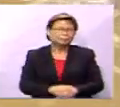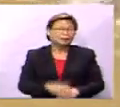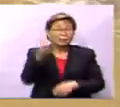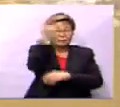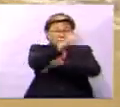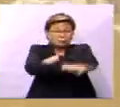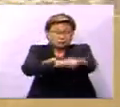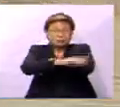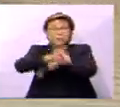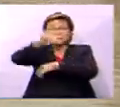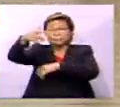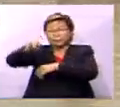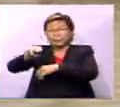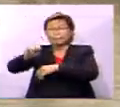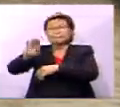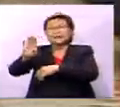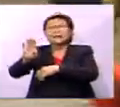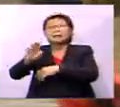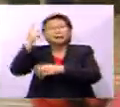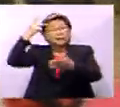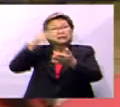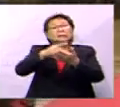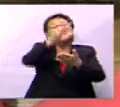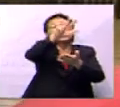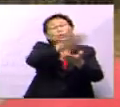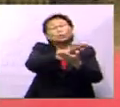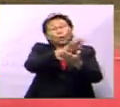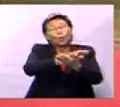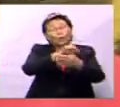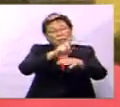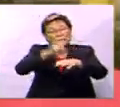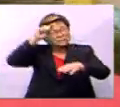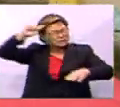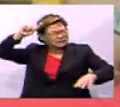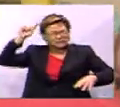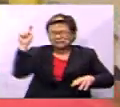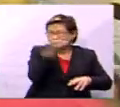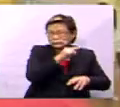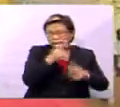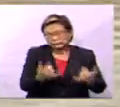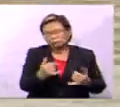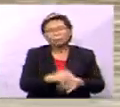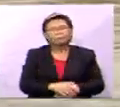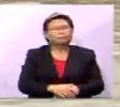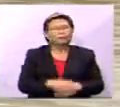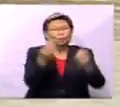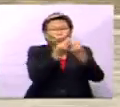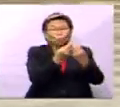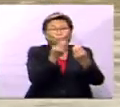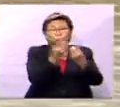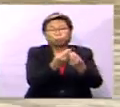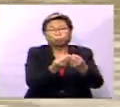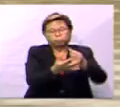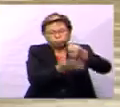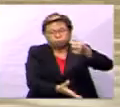Kerajaan negeri dan JPNT telah mengenal pasti 3 sekolah rendah di Hulu Terengganu yang sangat kritikal ketika ini. Dengan anggaran peruntukan